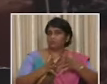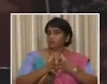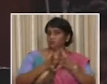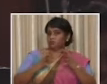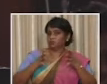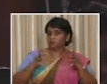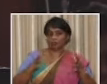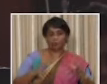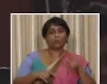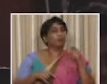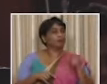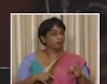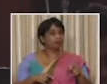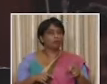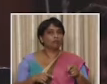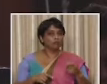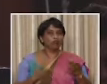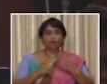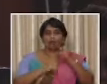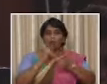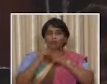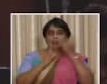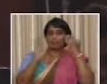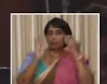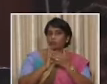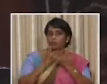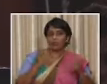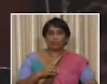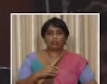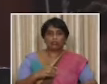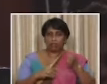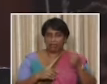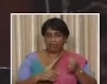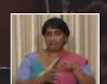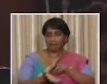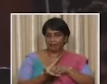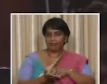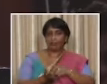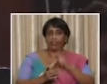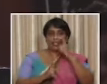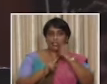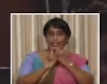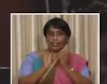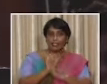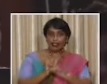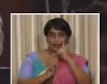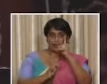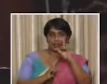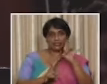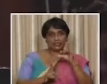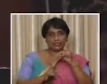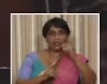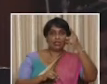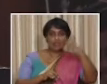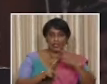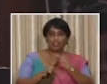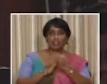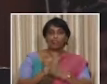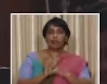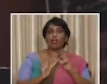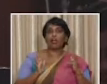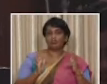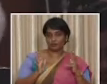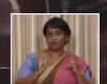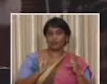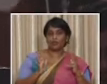වෙනවා. දැන් මේවට කවුරුත් කතා කරන්නේ නැහැ. දැන් 3-wheel එකක් ගත්තොත් පළවෙනි කිලෝමීටර රුපියල් 100යි දෙවෙනි කිලෝමීටර රුපියල් 80